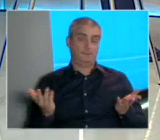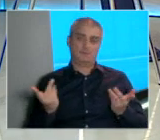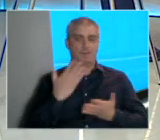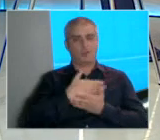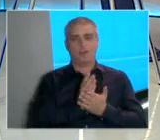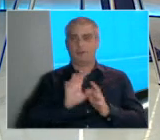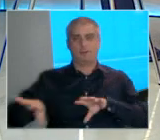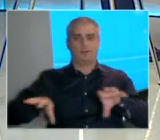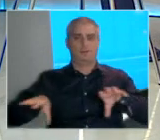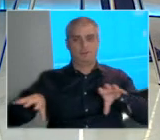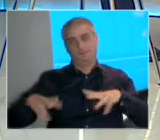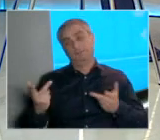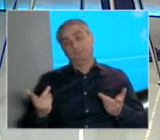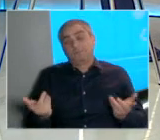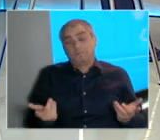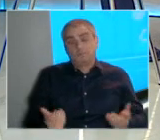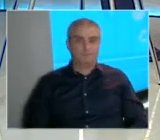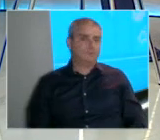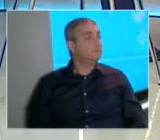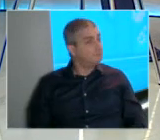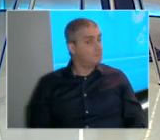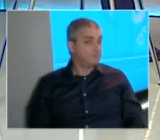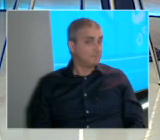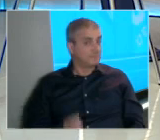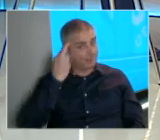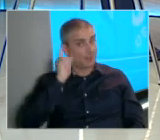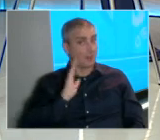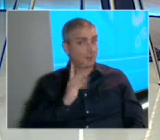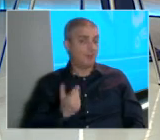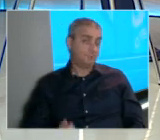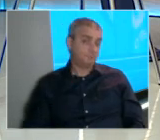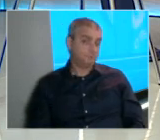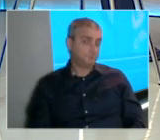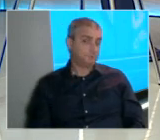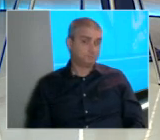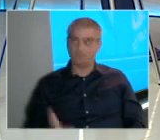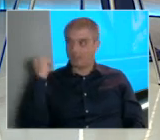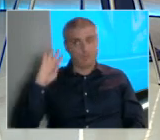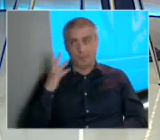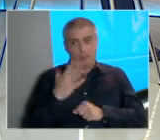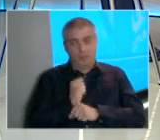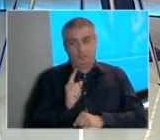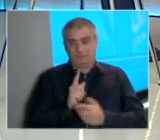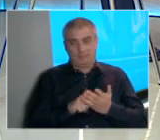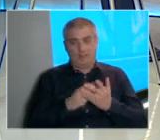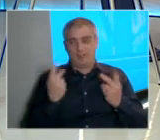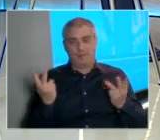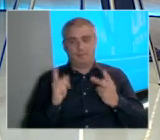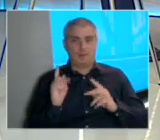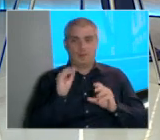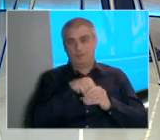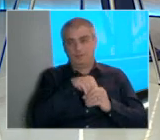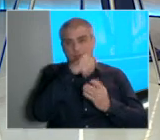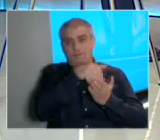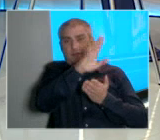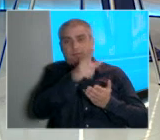הקולות בצורה שווה בתוך הציונות הדתית. לא רע? נראה, באפריל זה לא עבד, כי לא מספיק לייטים הצטרפו לבנט והוא נשאר